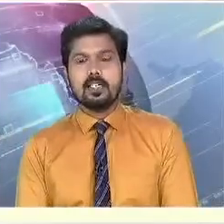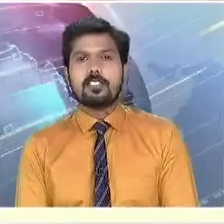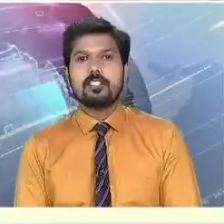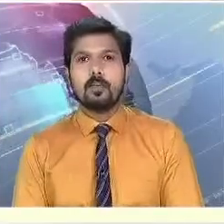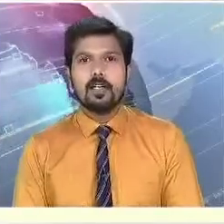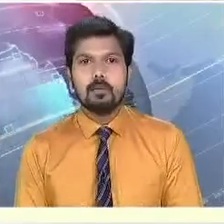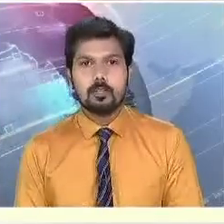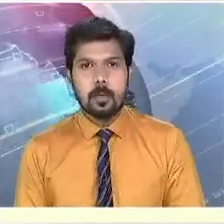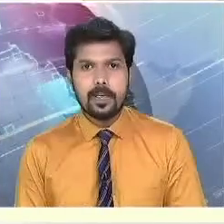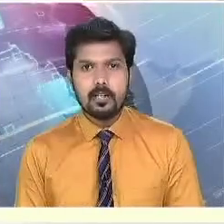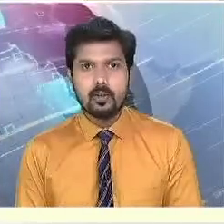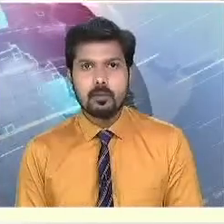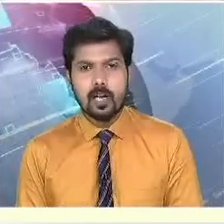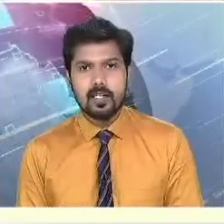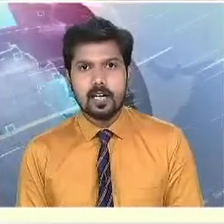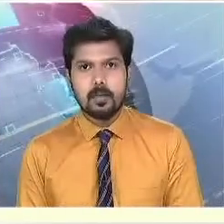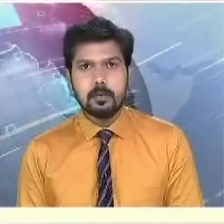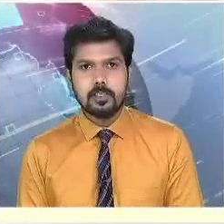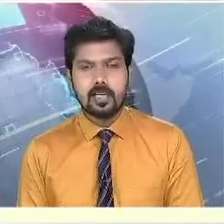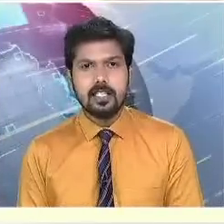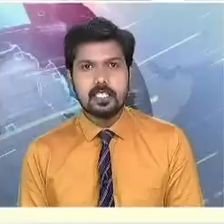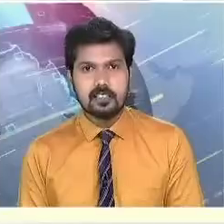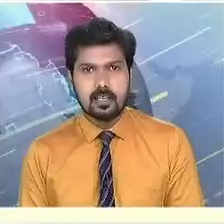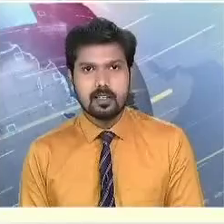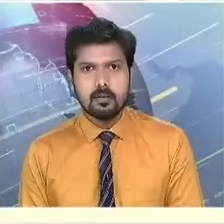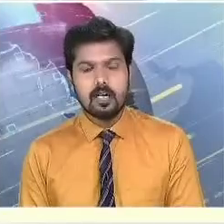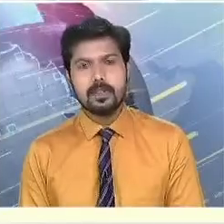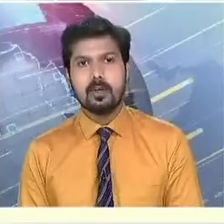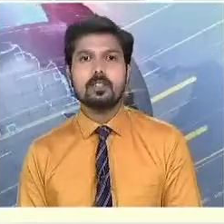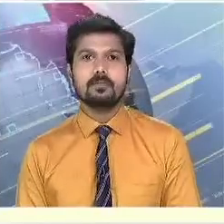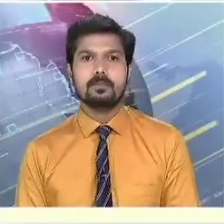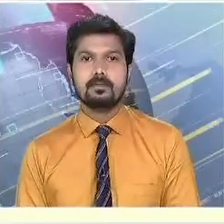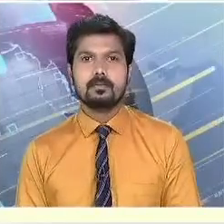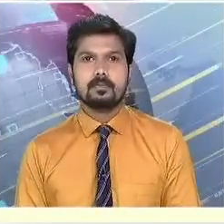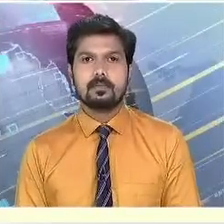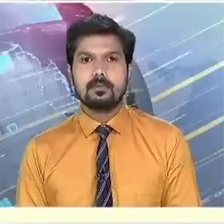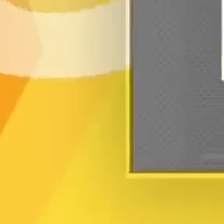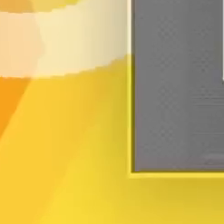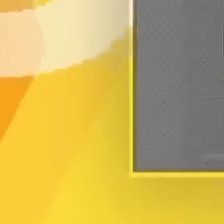தெரிவிக்கின்றன. கட்சி எம்எல்ஏ மற்றும் எம்பிக்கள் கூட்டம் நாளை நடைபெறும் என்று ஐக்கிய ஜனதா தளம் அறிவித்துள்ளது.